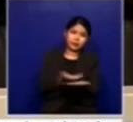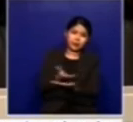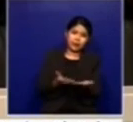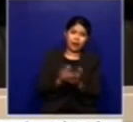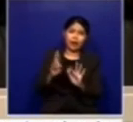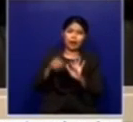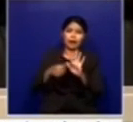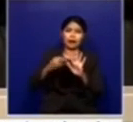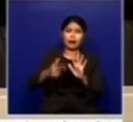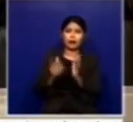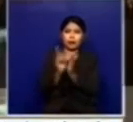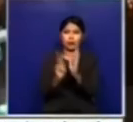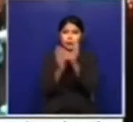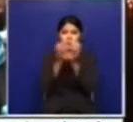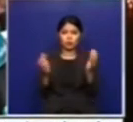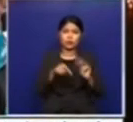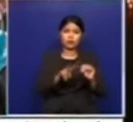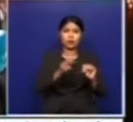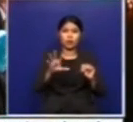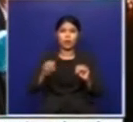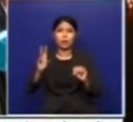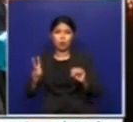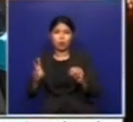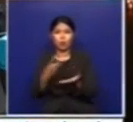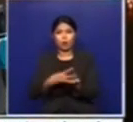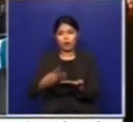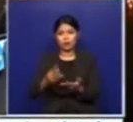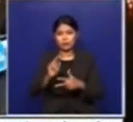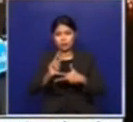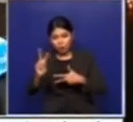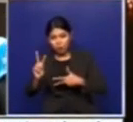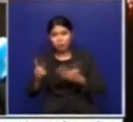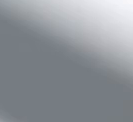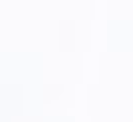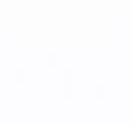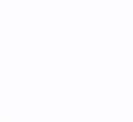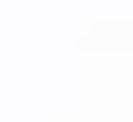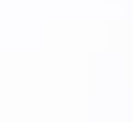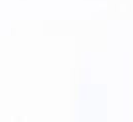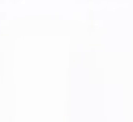รมนูญมาตรา256พิจารณาในวาระที่2กันต่อไป